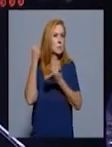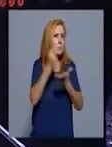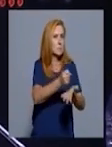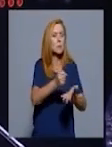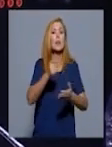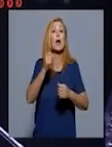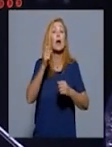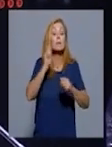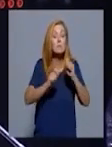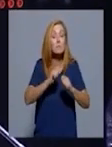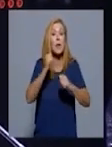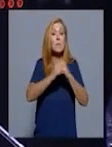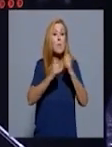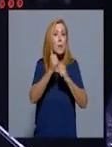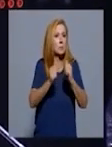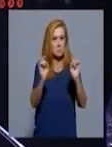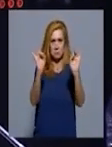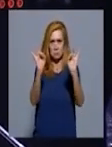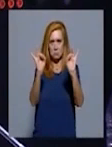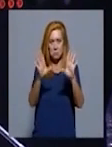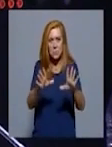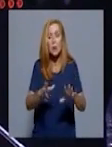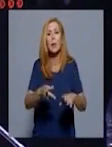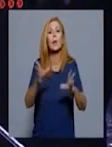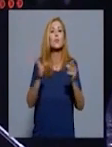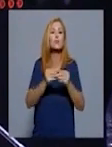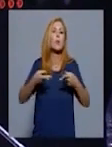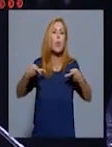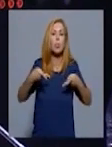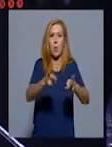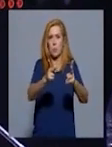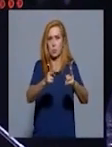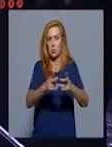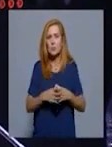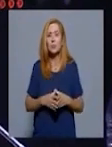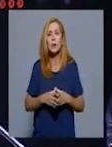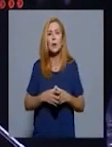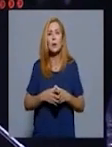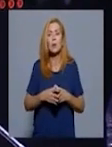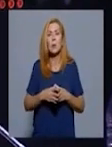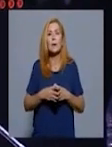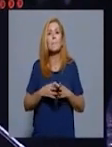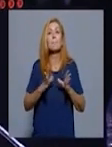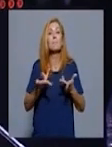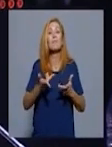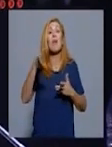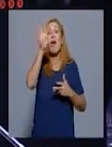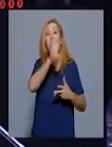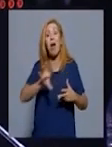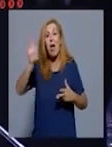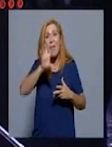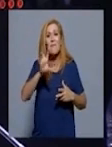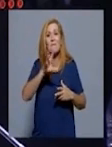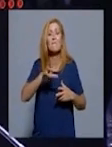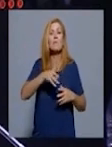έργων υποδομής από το Ταμείο Ανάκαμψης και συγκεκριμένα για τους οδικούς άξονες. Τόσο το διευρωπαϊκό